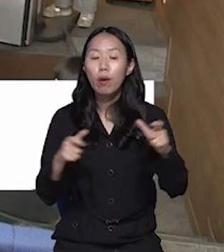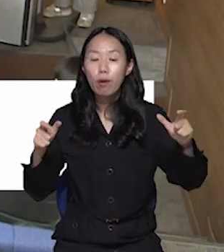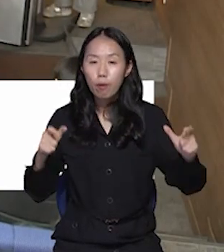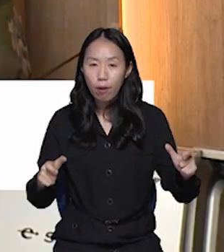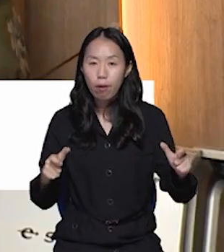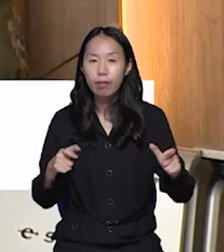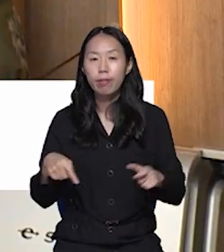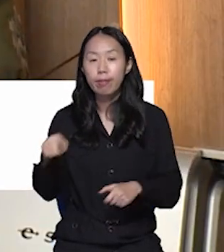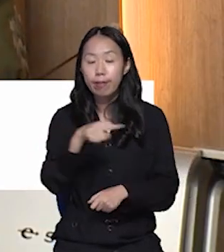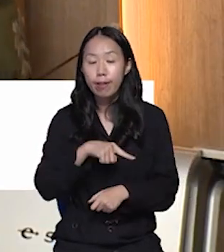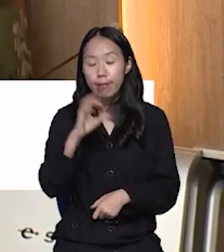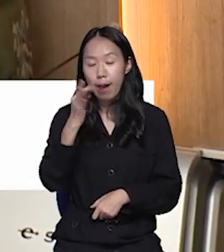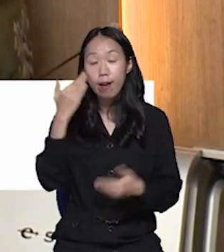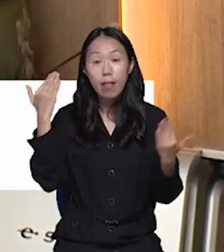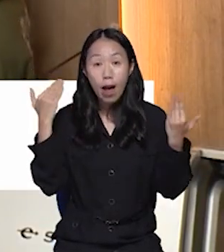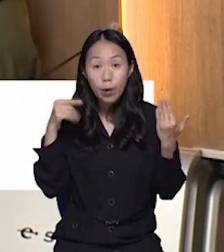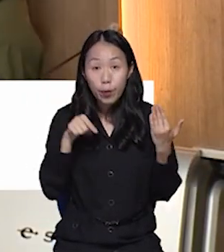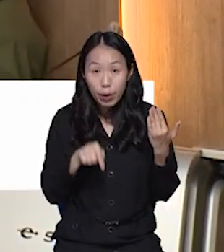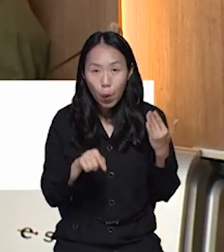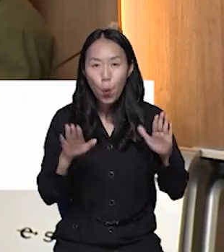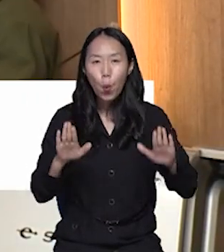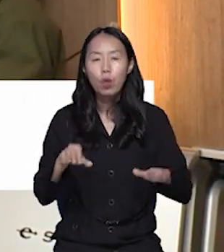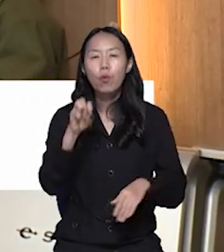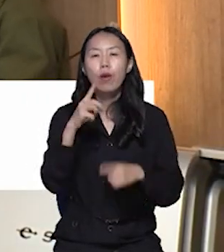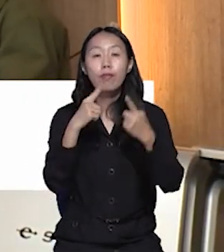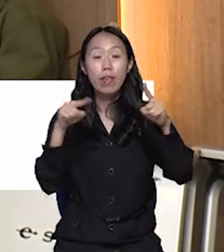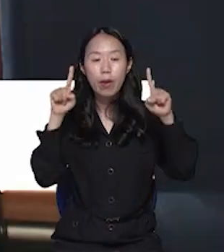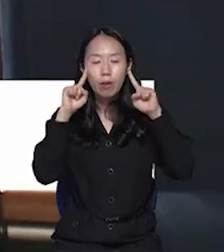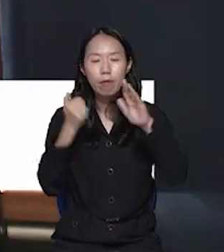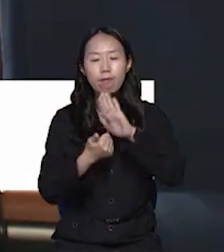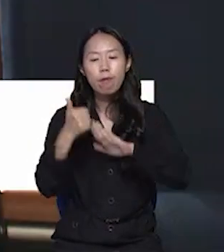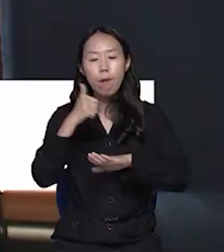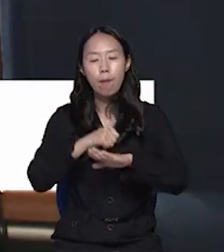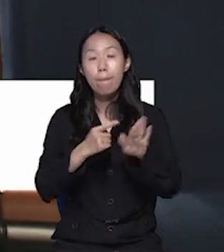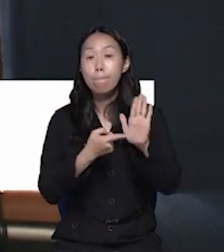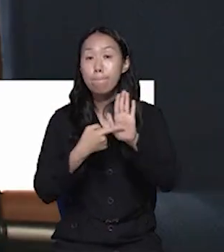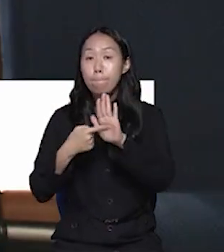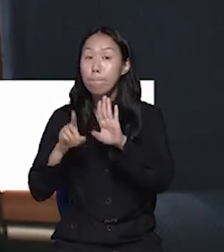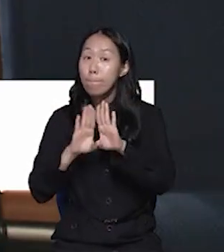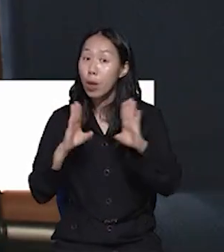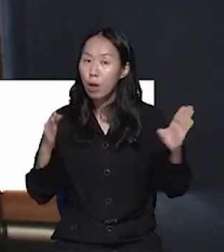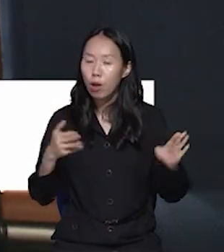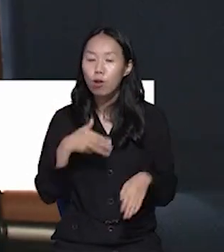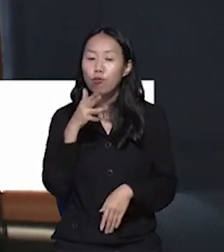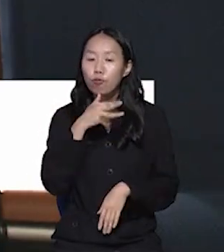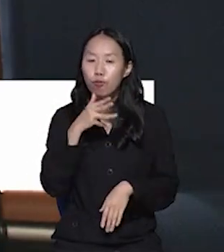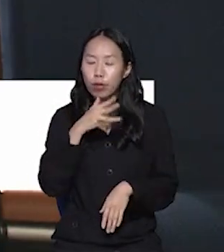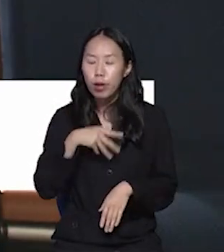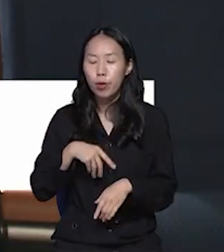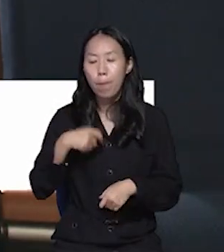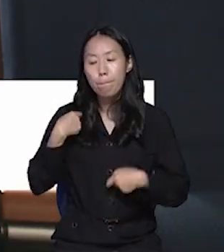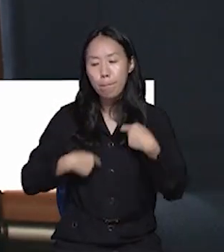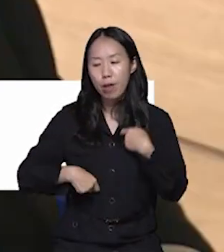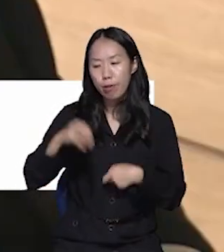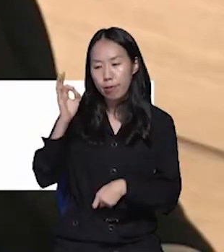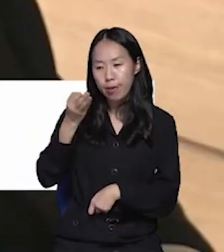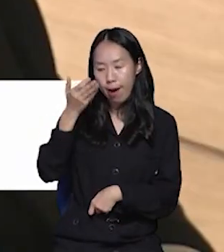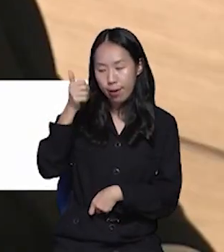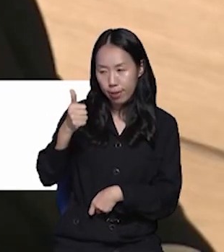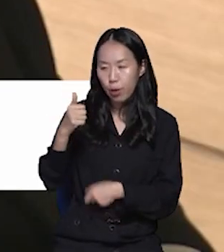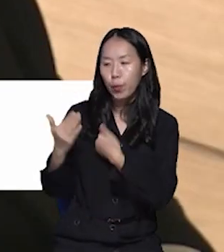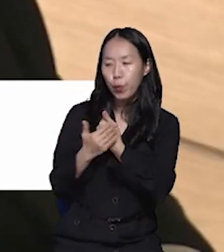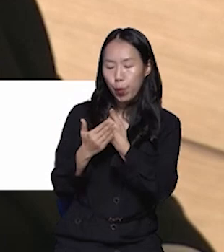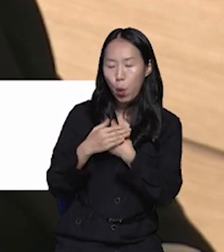콘텐츠 장인학교이기는 오늘 광주대학교 성과 발표회를 열고 충장로 패션 장인의 도움을 받아 제작했던